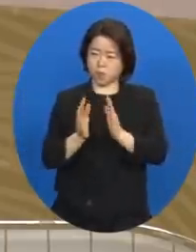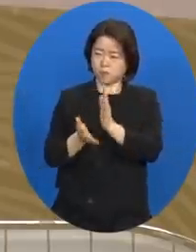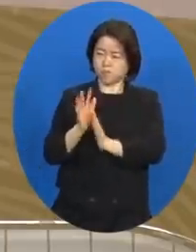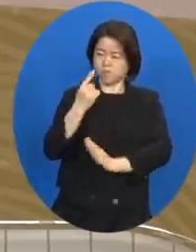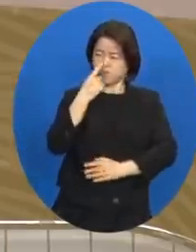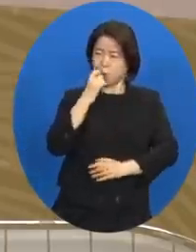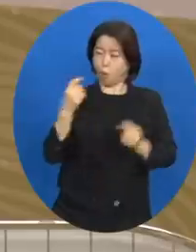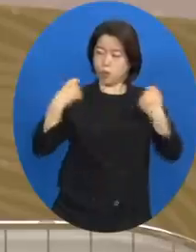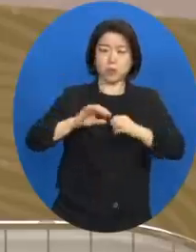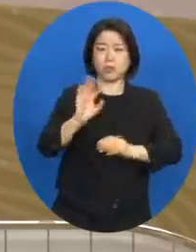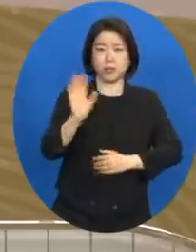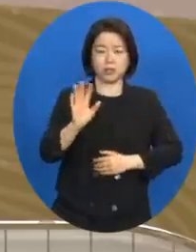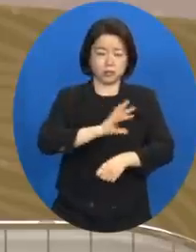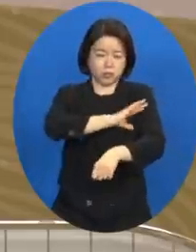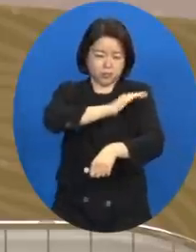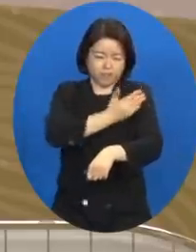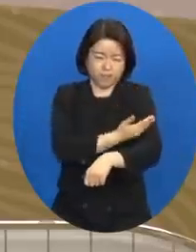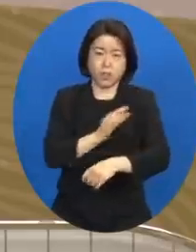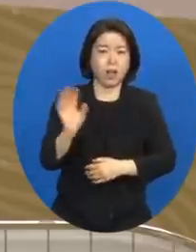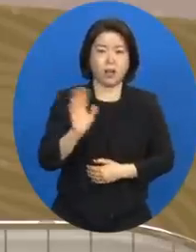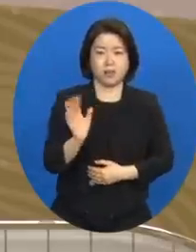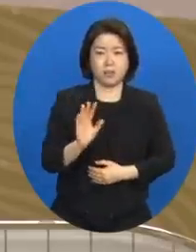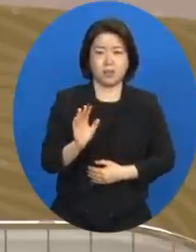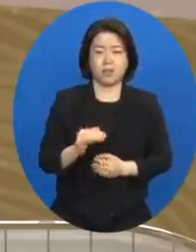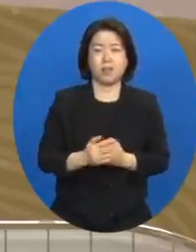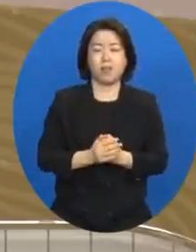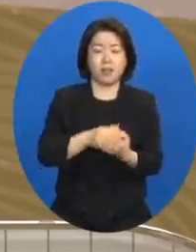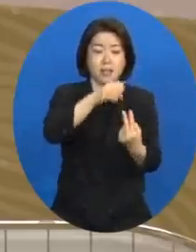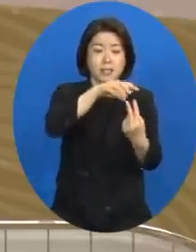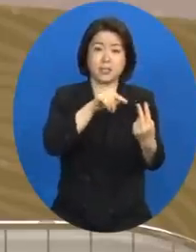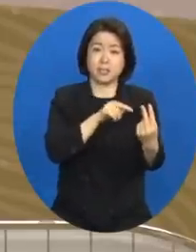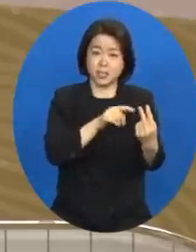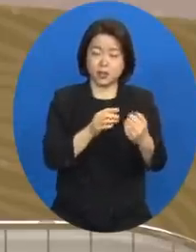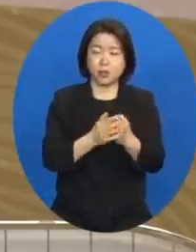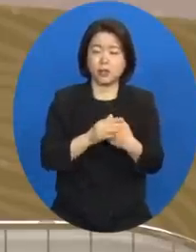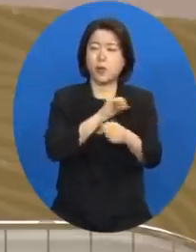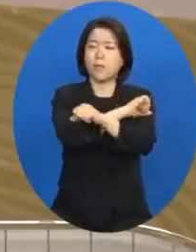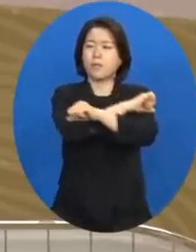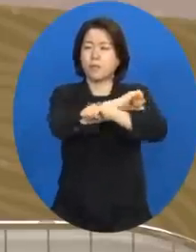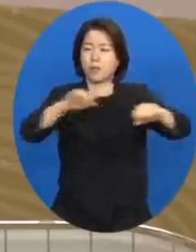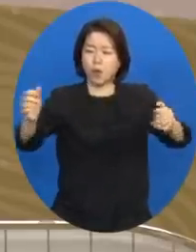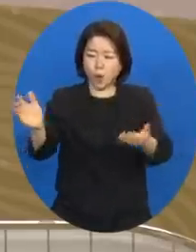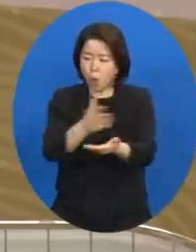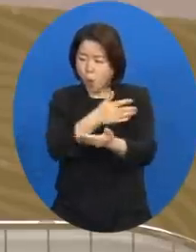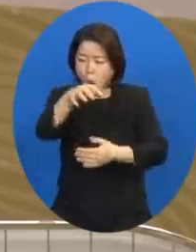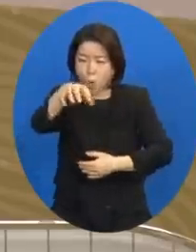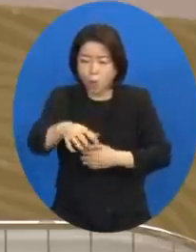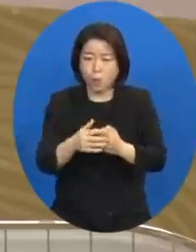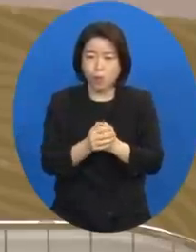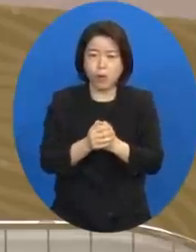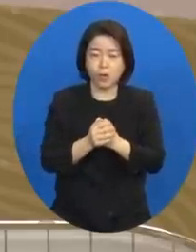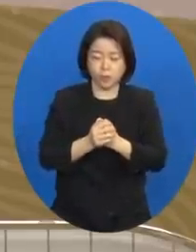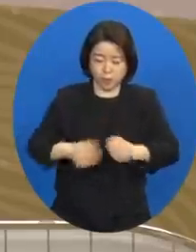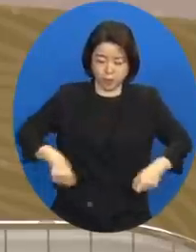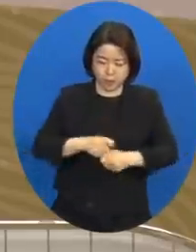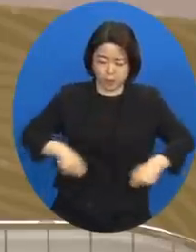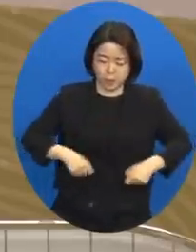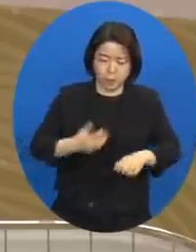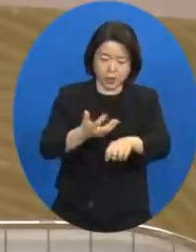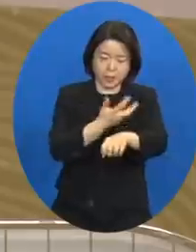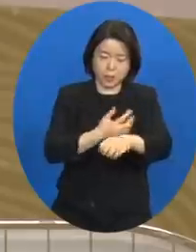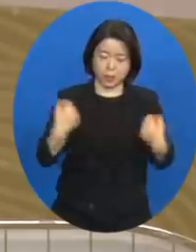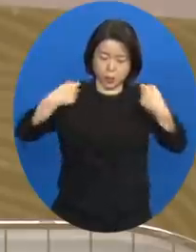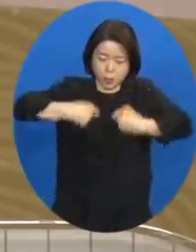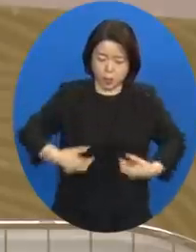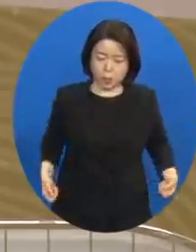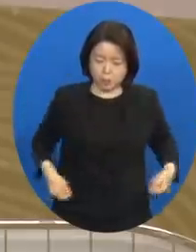세례 요한이 권력이 있어서도 아니고 세례 요한은 광야에서 약대에 털옷을 입고 그리고